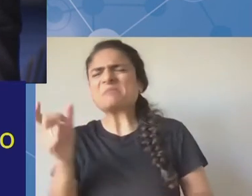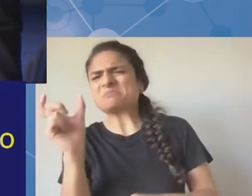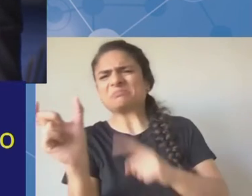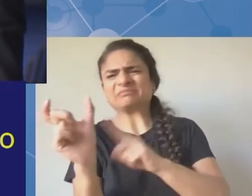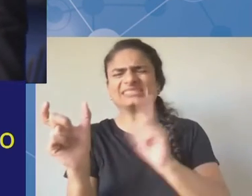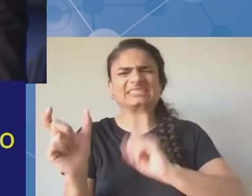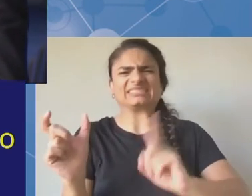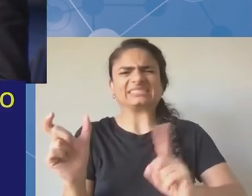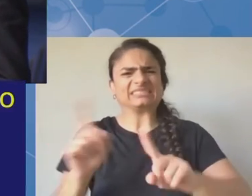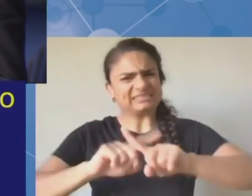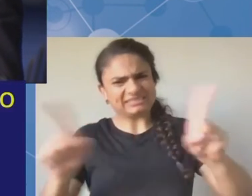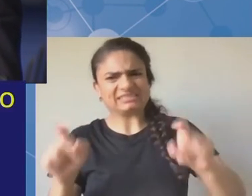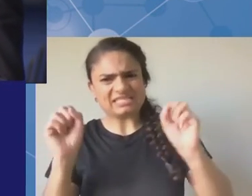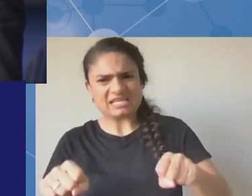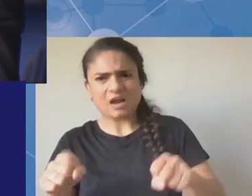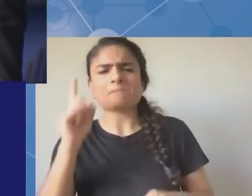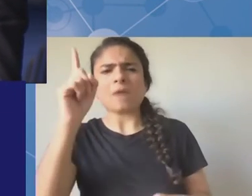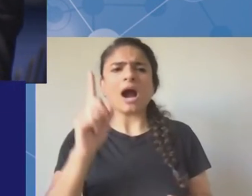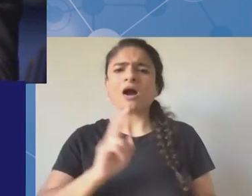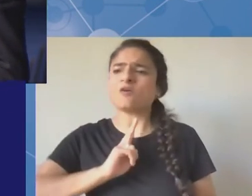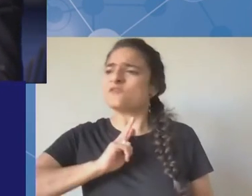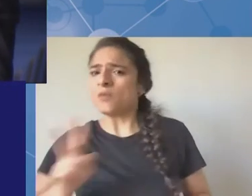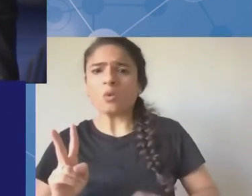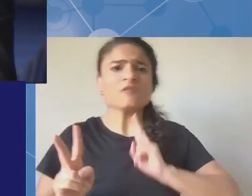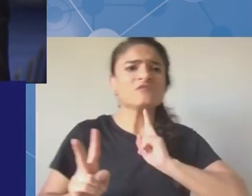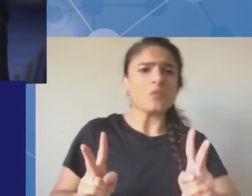решения и политики. Мне кажется, что нам необходимо